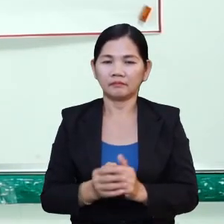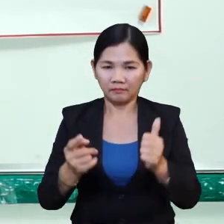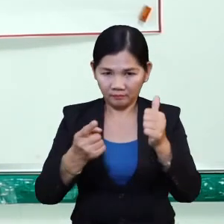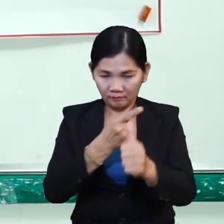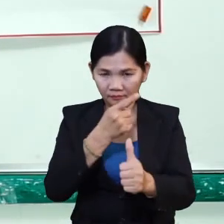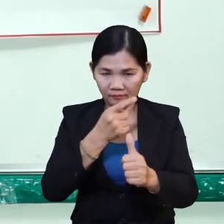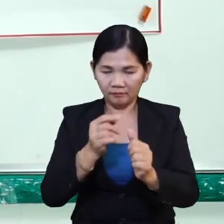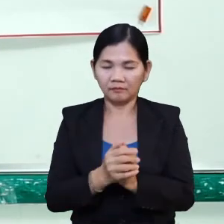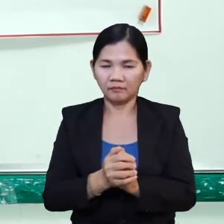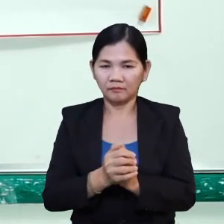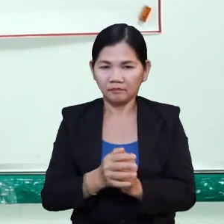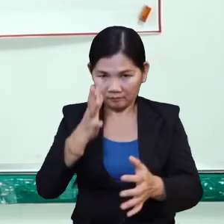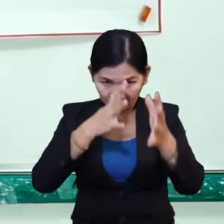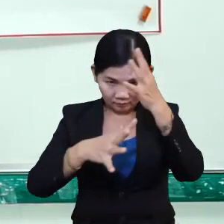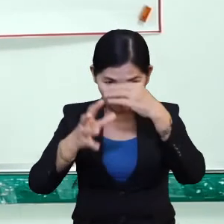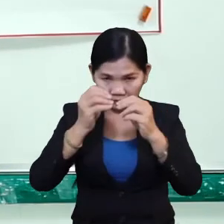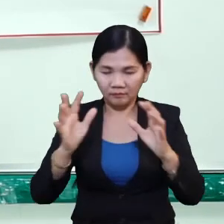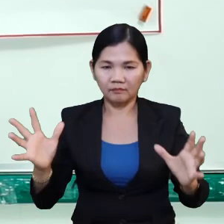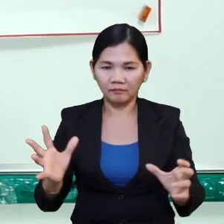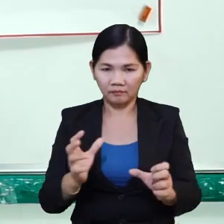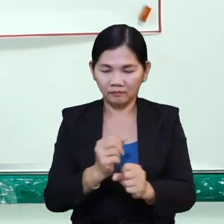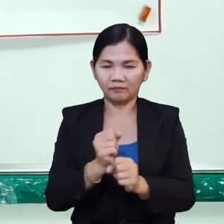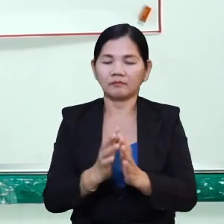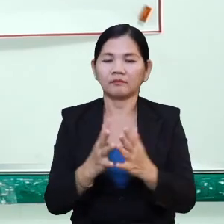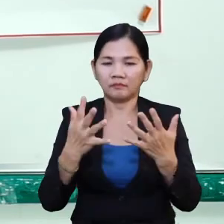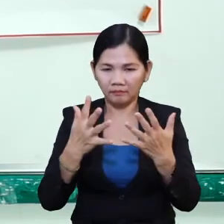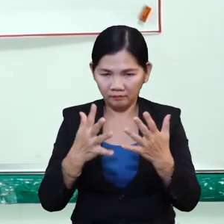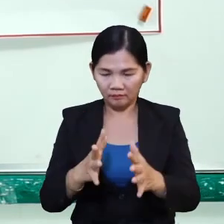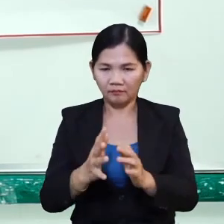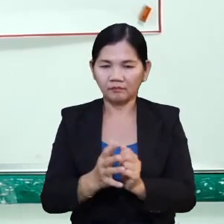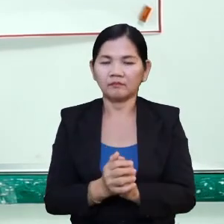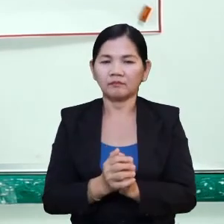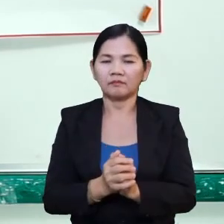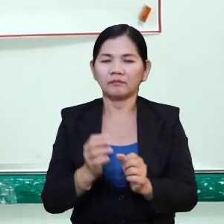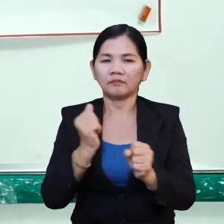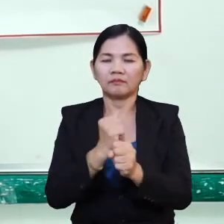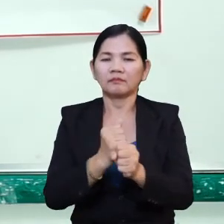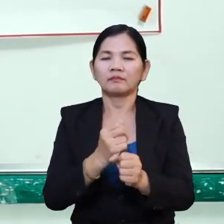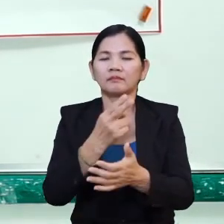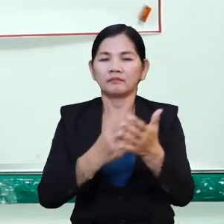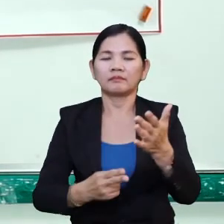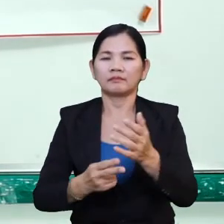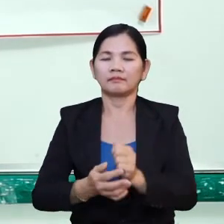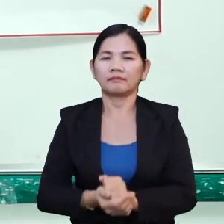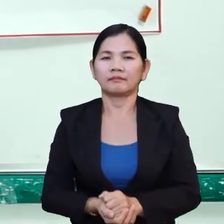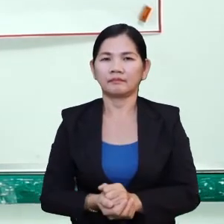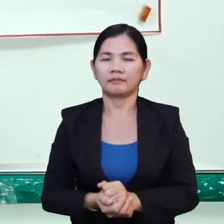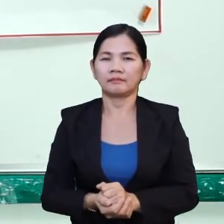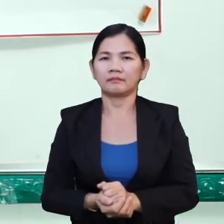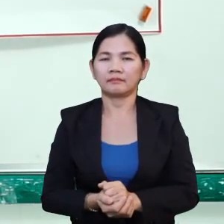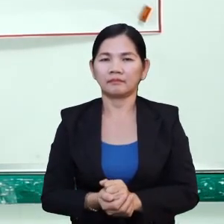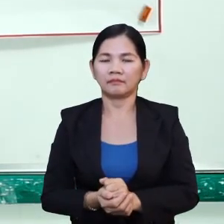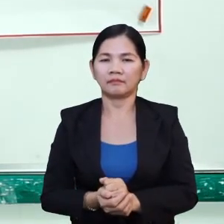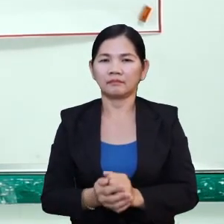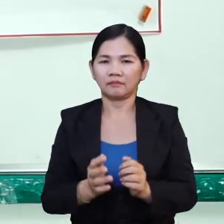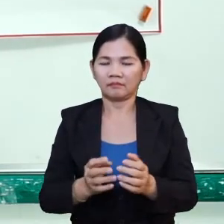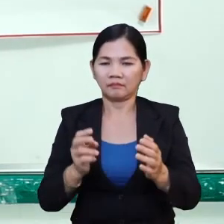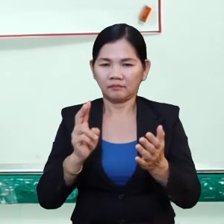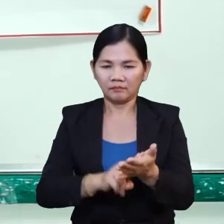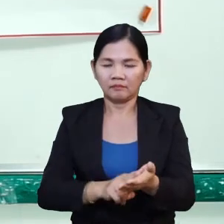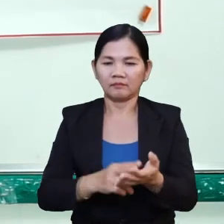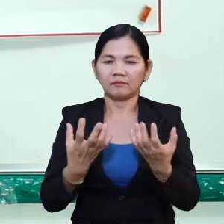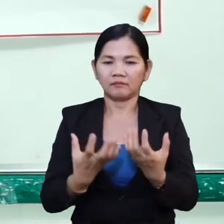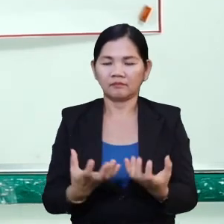ងរៀនជាមួយអ្នកគ្រូចប់ហើយពេលដែលរៀនចប់នេះតើកូនត្រូវធ្វើអ្វីខ្លះទៀតកូនចាកូនត្រូវទុកដាក់ស